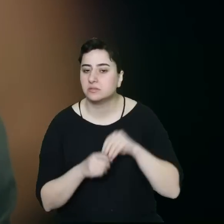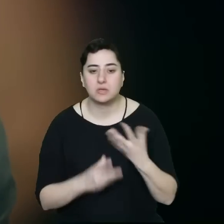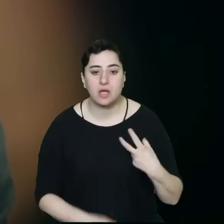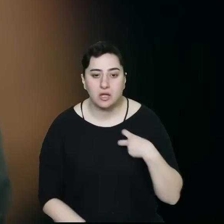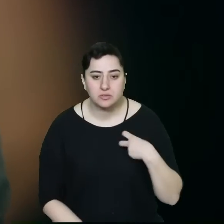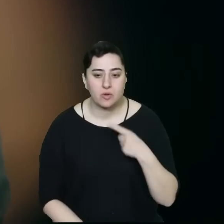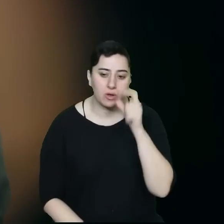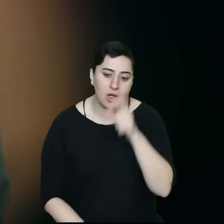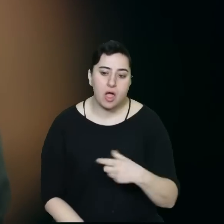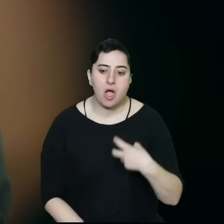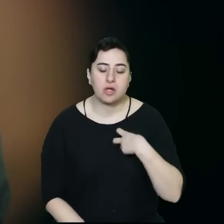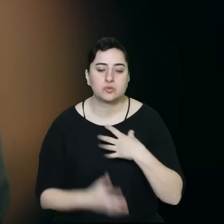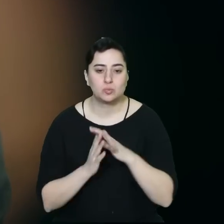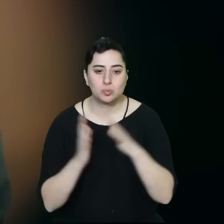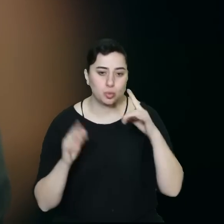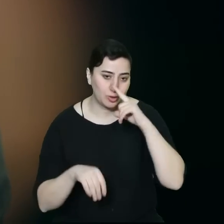Aşkına.